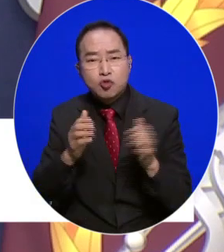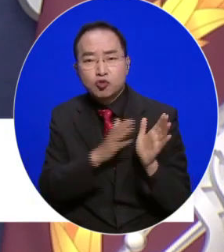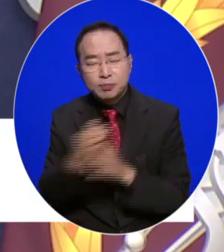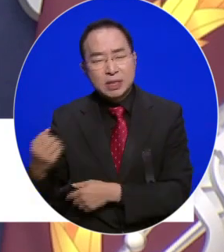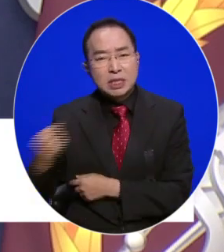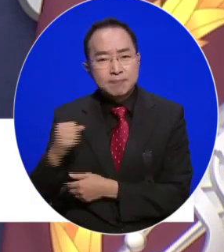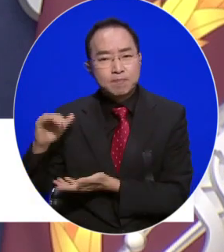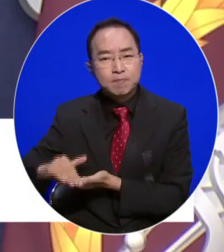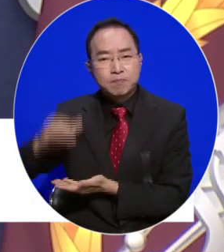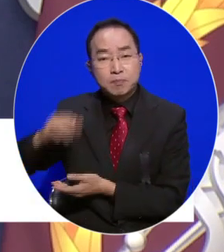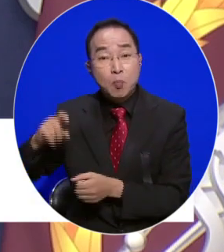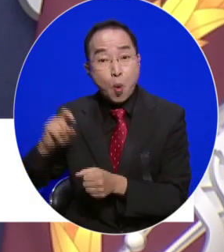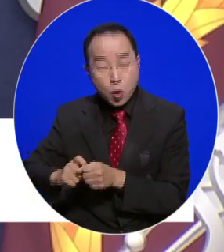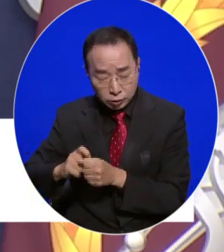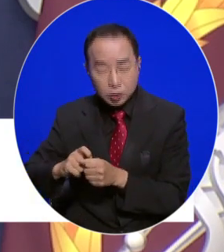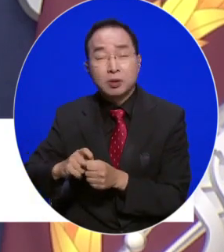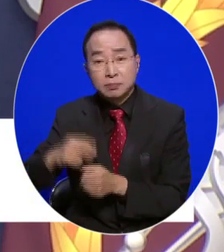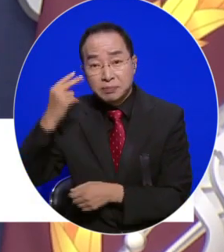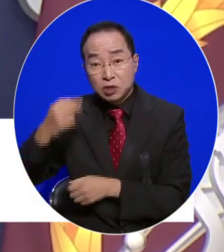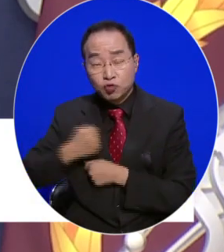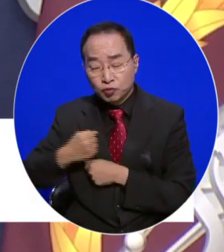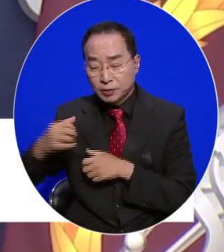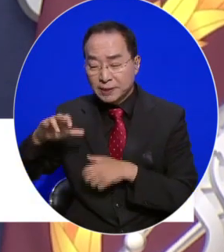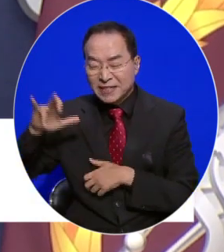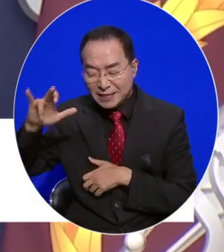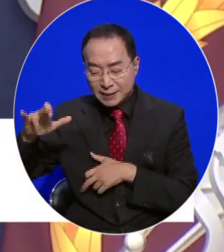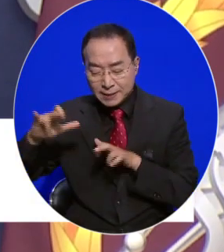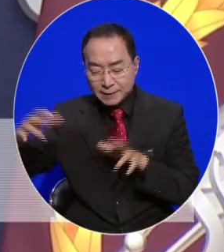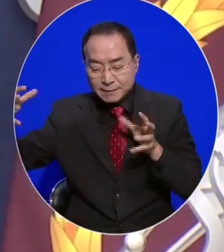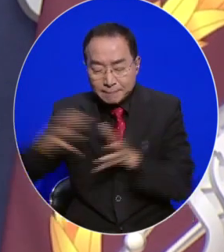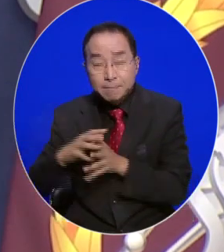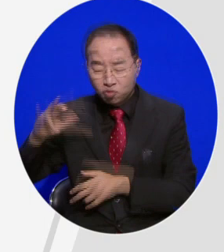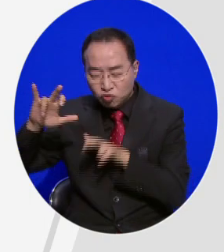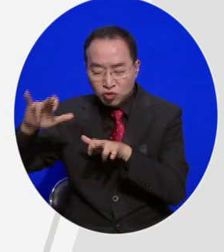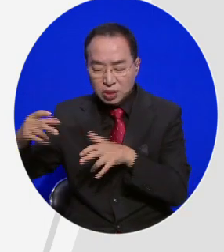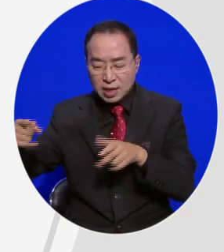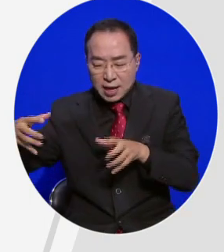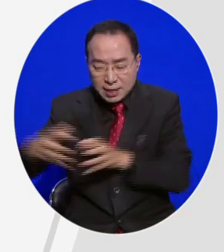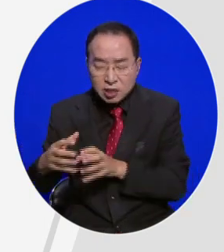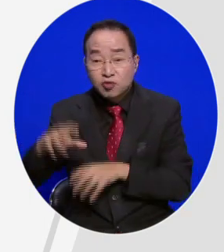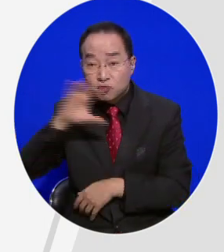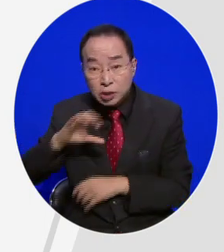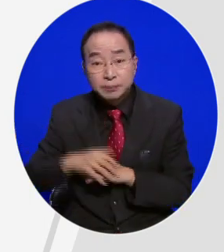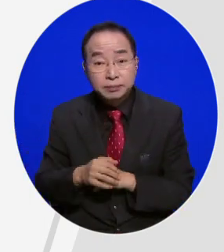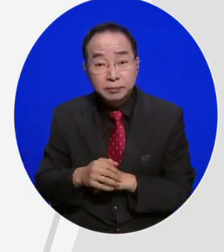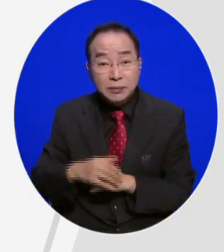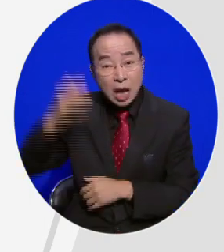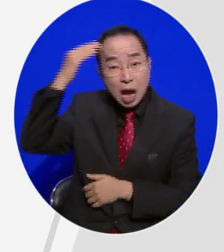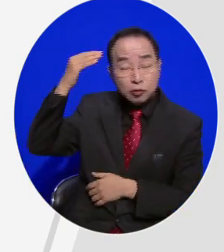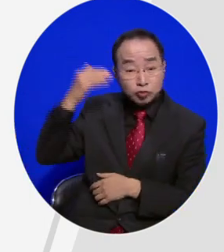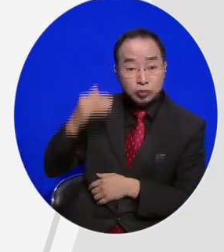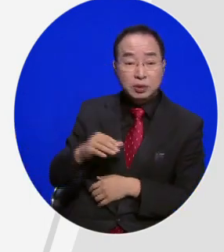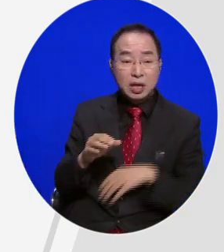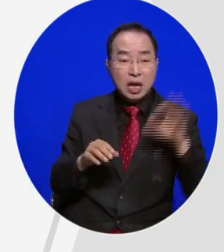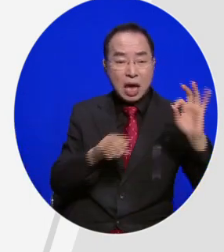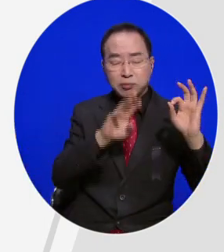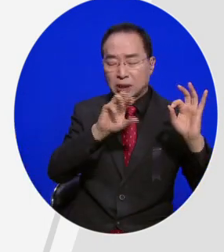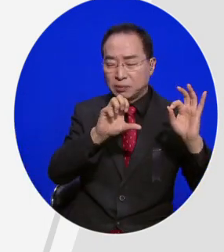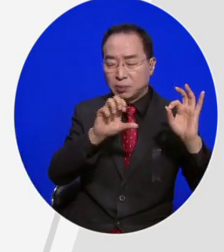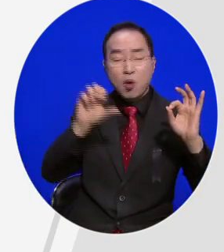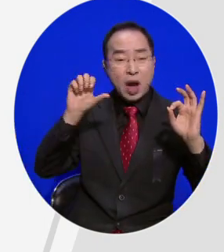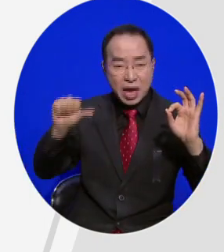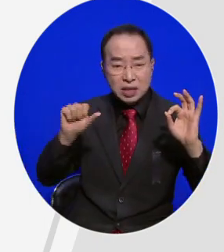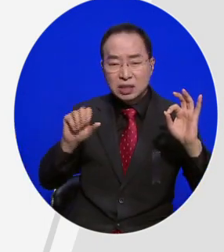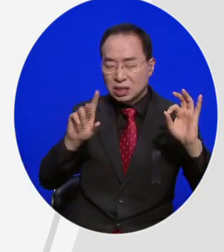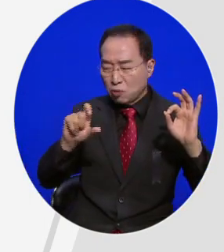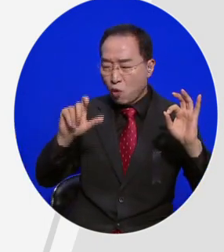능력을 향상하기 위한 그런 목적에서 실시하는 훈련이다라는. 이번 훈련에는 우리 공군의 F-35A,